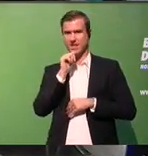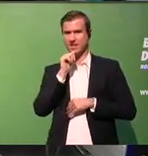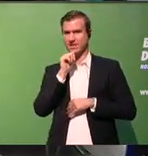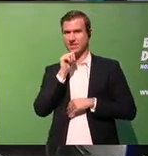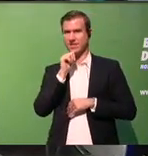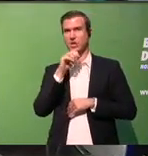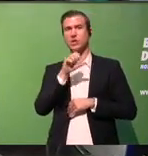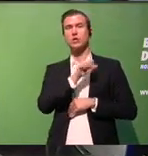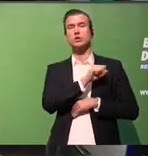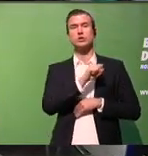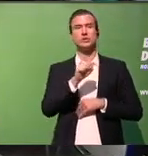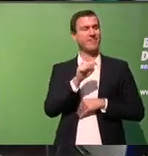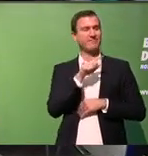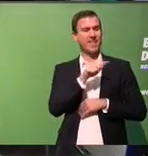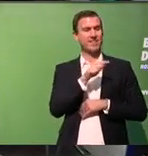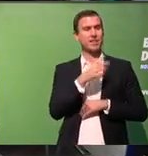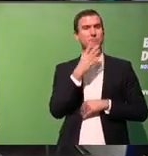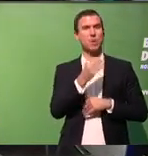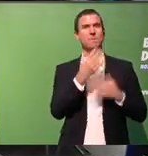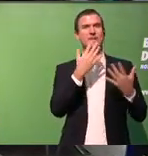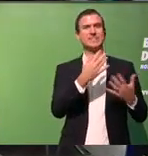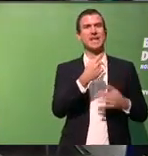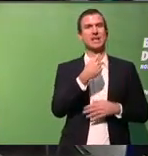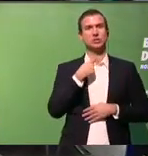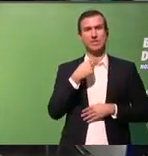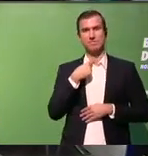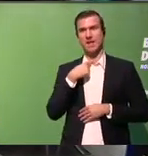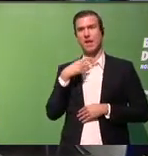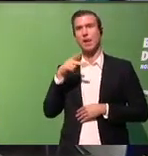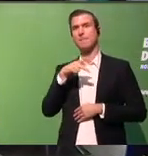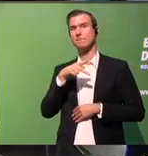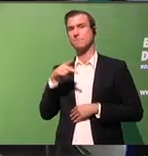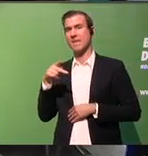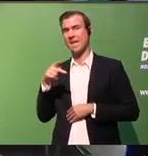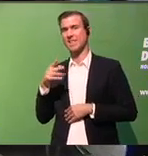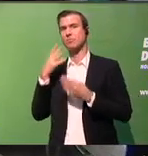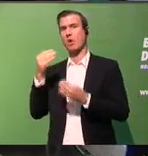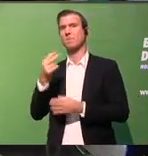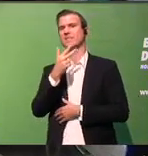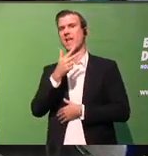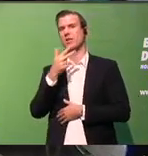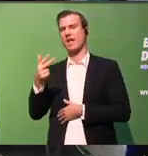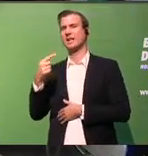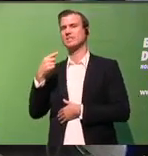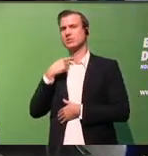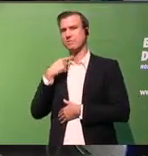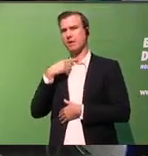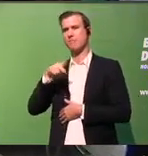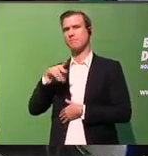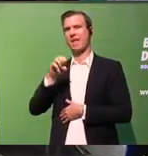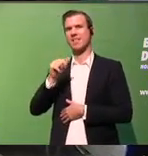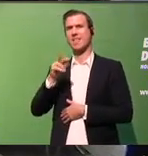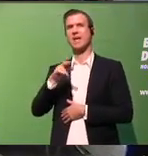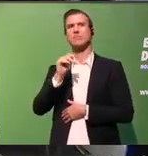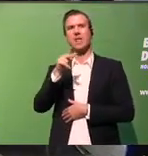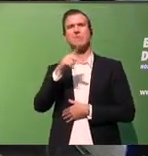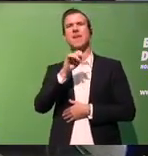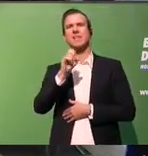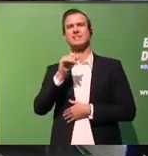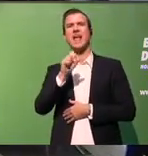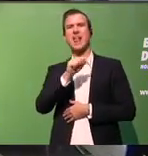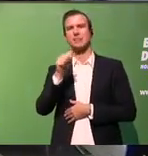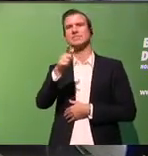den Stefan entfielen 10 Stimmen und auf den Peter entfielen 33 Stimmen. Und damit hast du, Peter Albers, das Votum